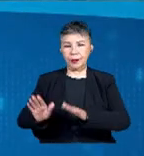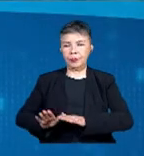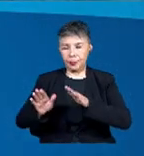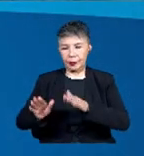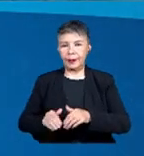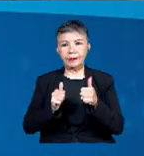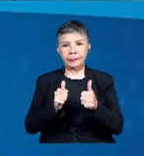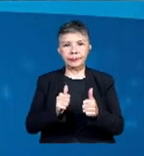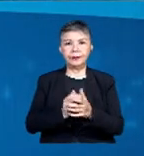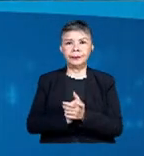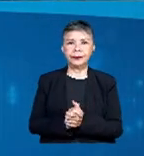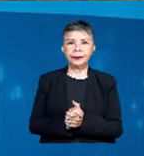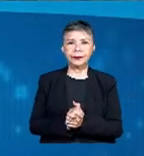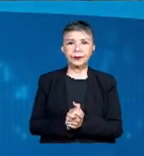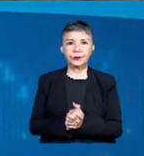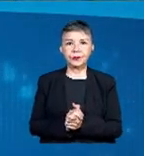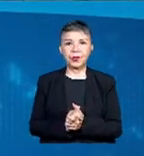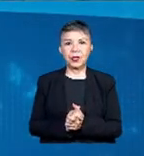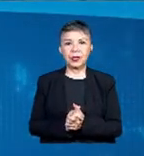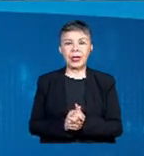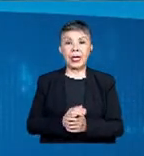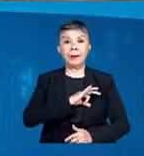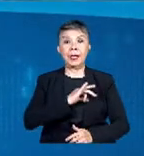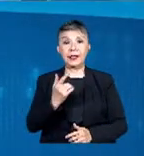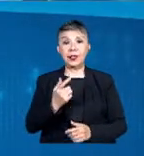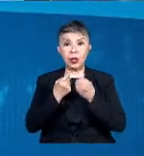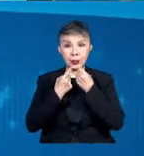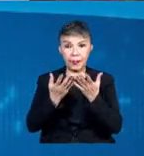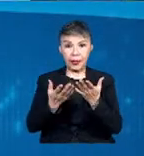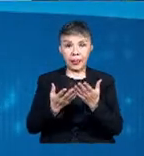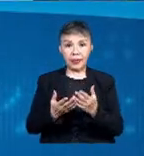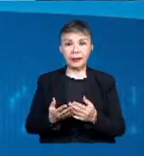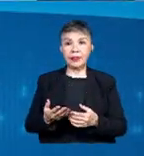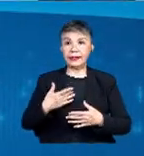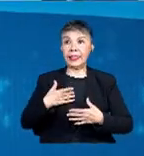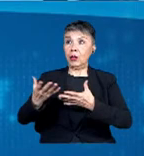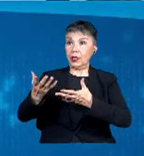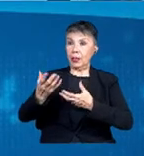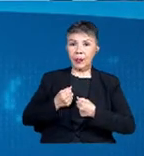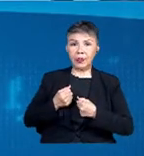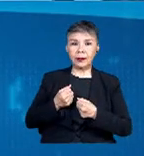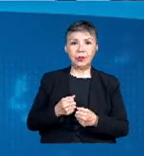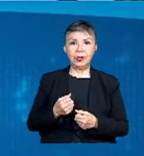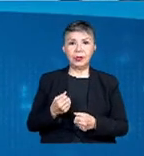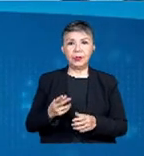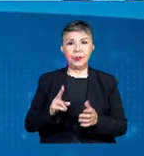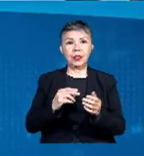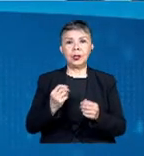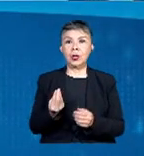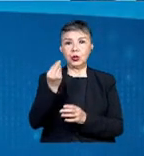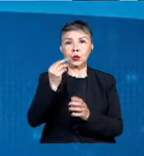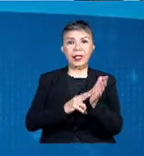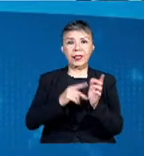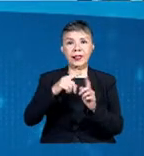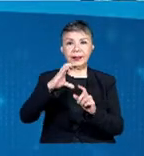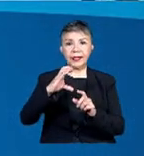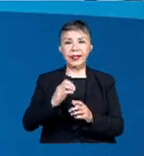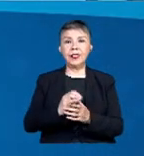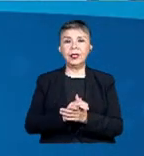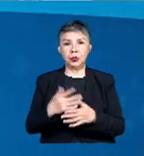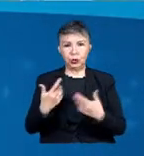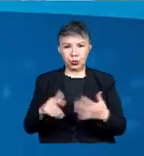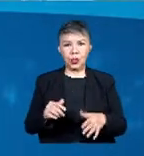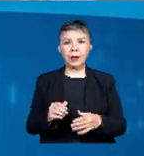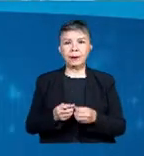pelayanan ya. Sehingga Bapak Presiden menyampaikan kepada saya dan waktu itu Ketua NPC Pak Seni Marbun juga